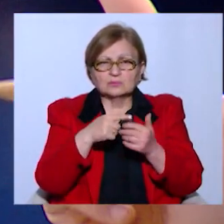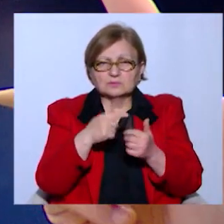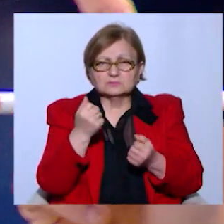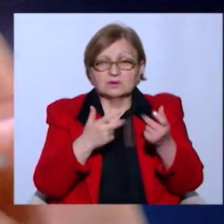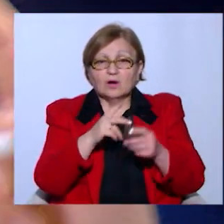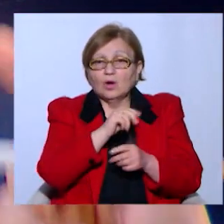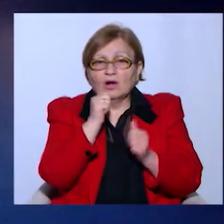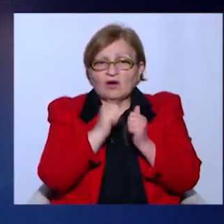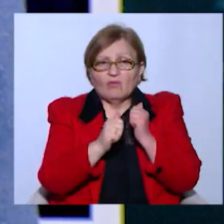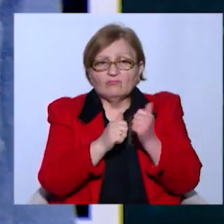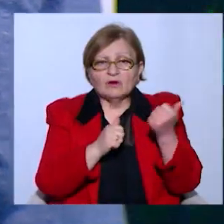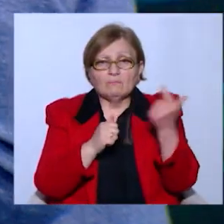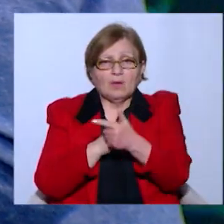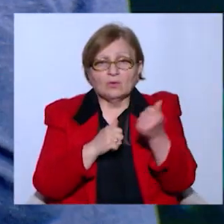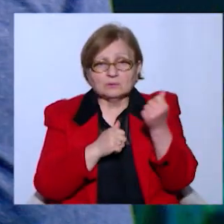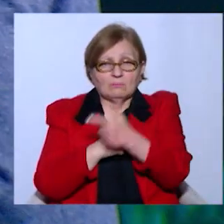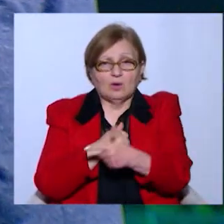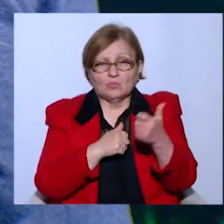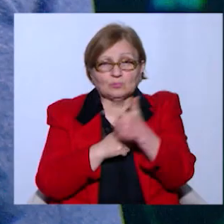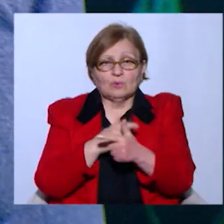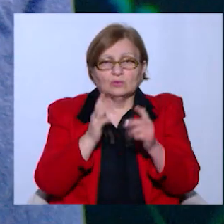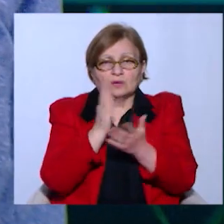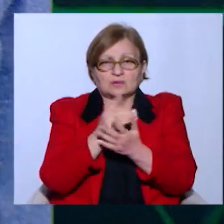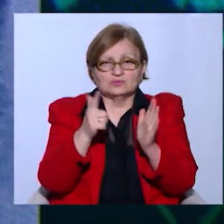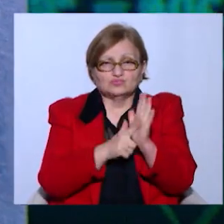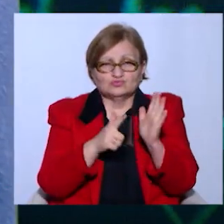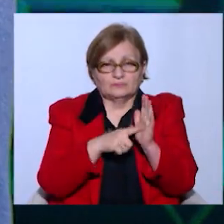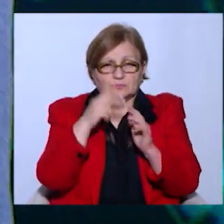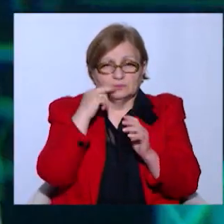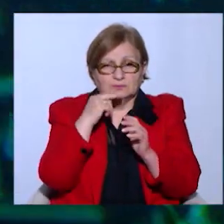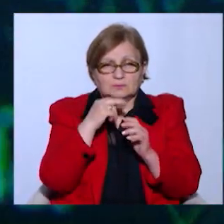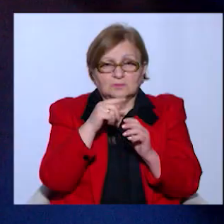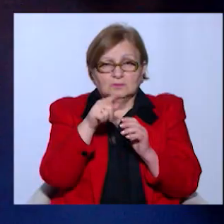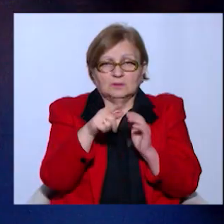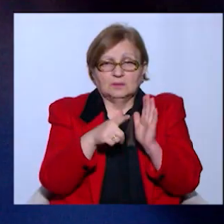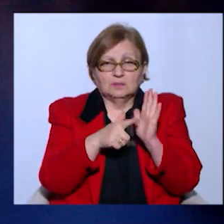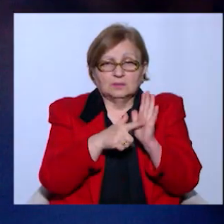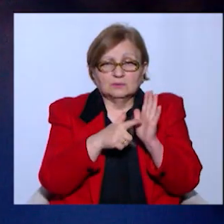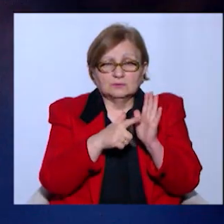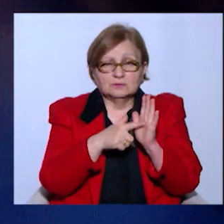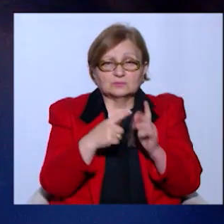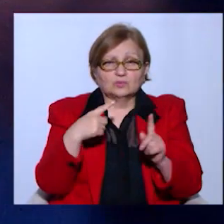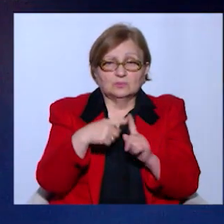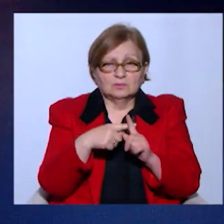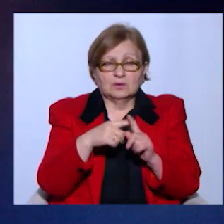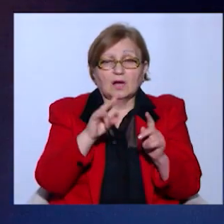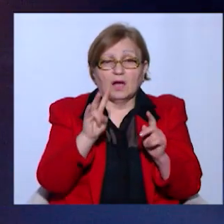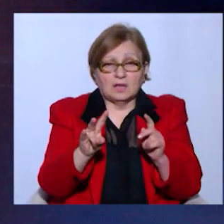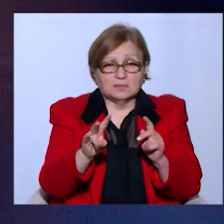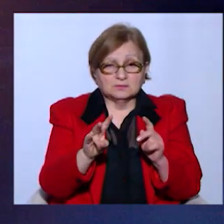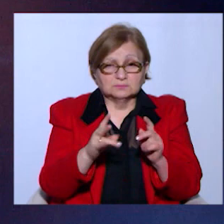მეორე წევრი, ყოველი მეორე შესაკრები 7 მიიღება და ენცალი 7-იანი შეკრებით კი 7 ენი